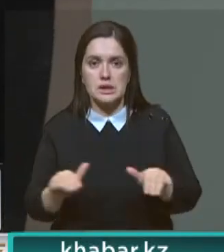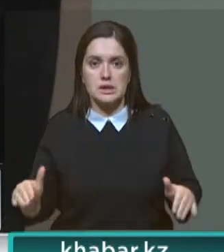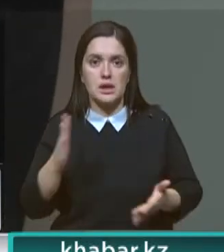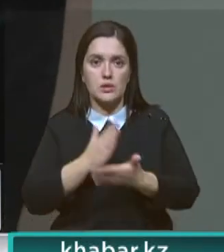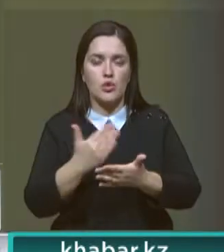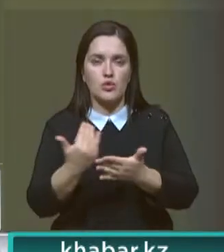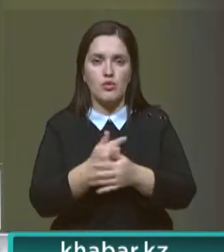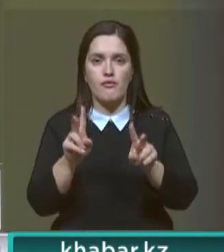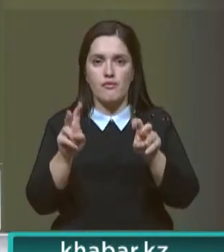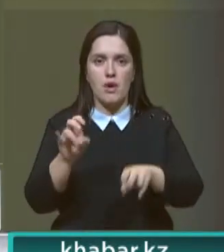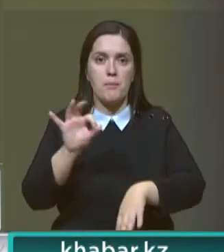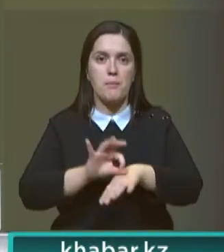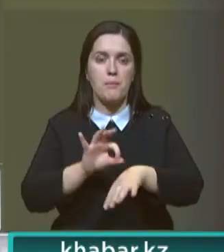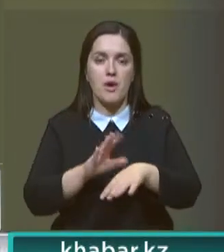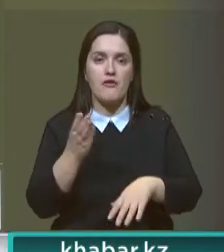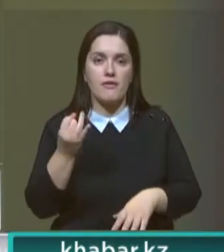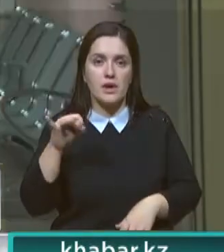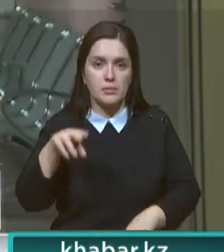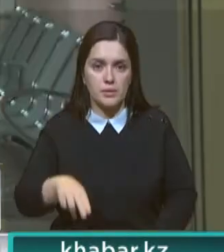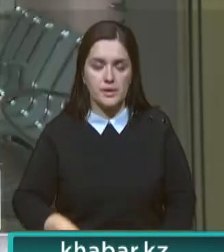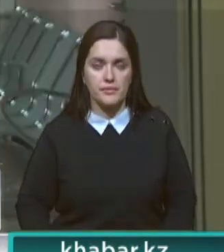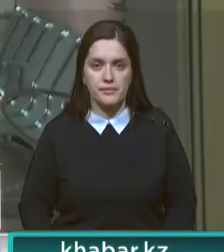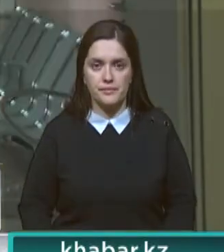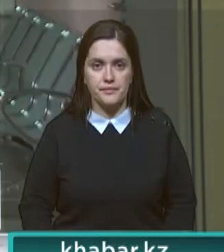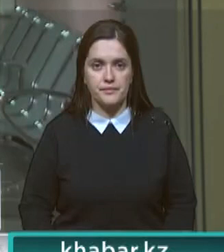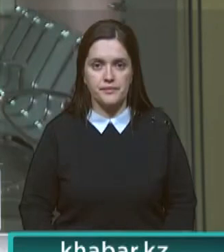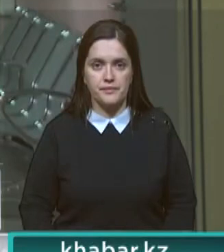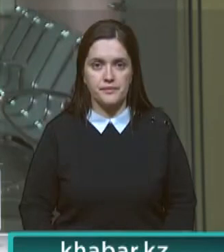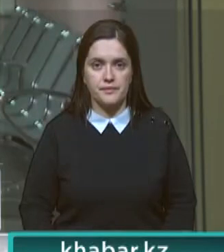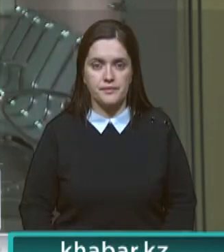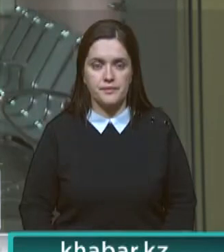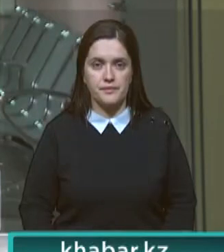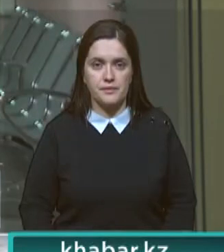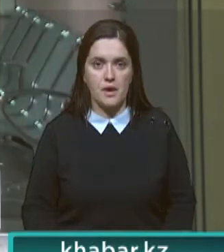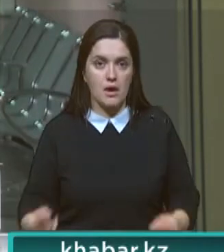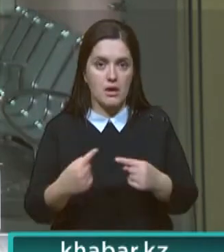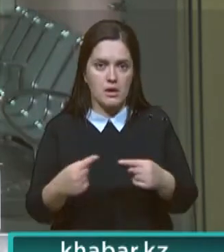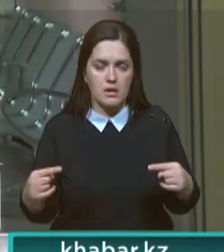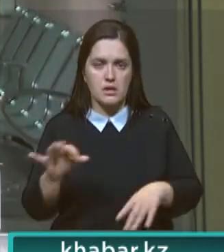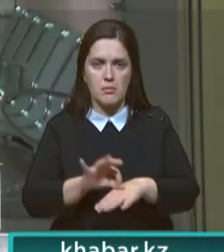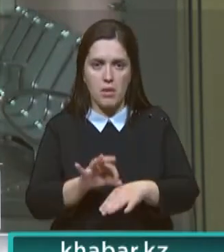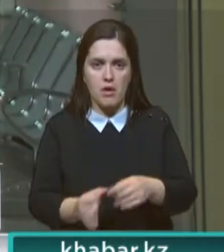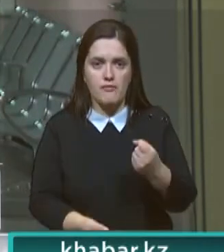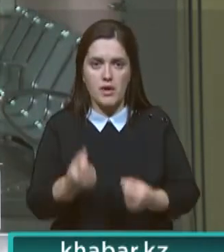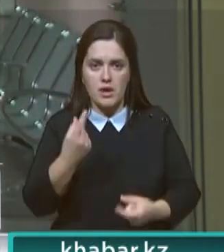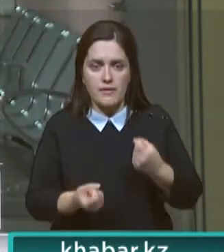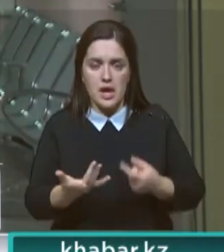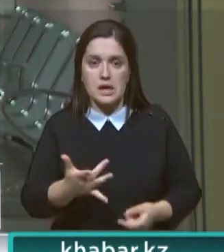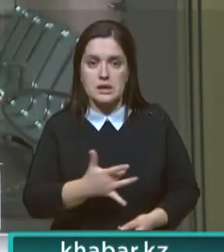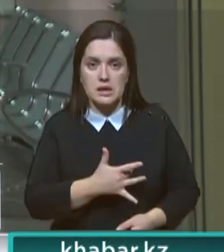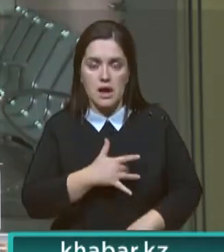появился новый диагноз – болезнь вейперов. Но самое гадкое – появляются уже соматические различные заболевания. Это в первую очередь